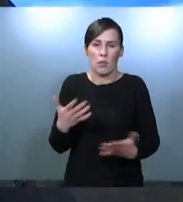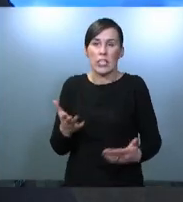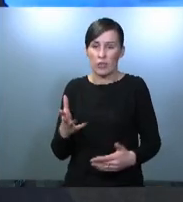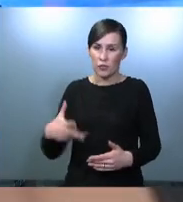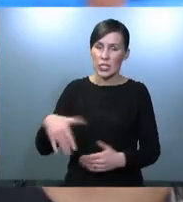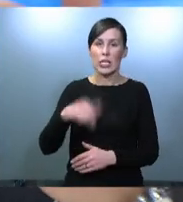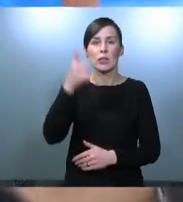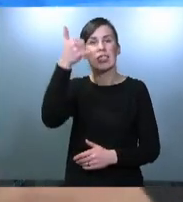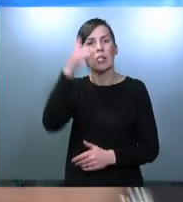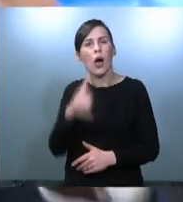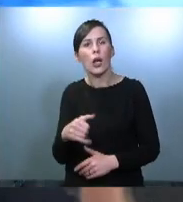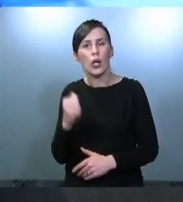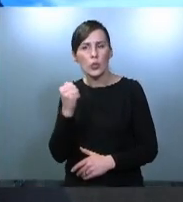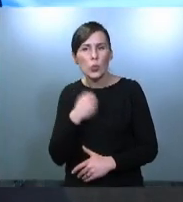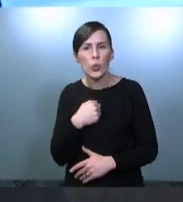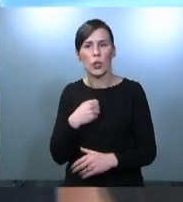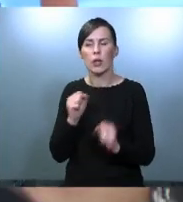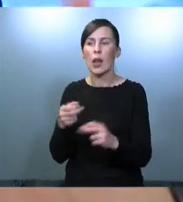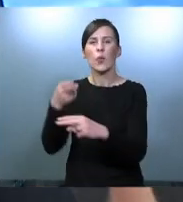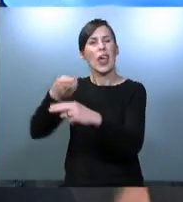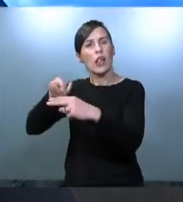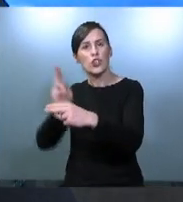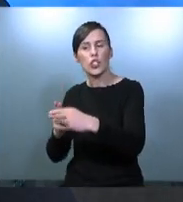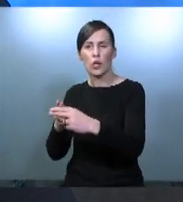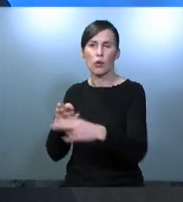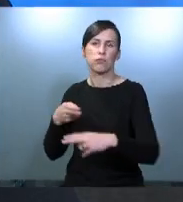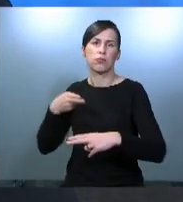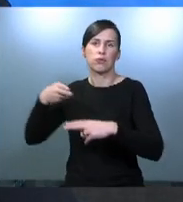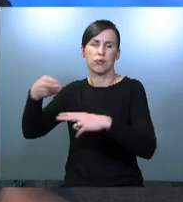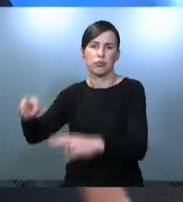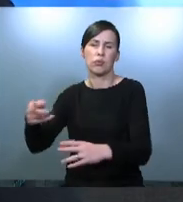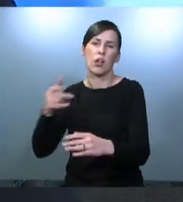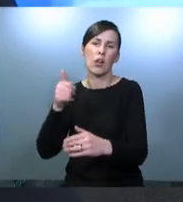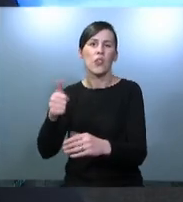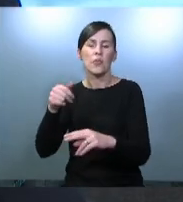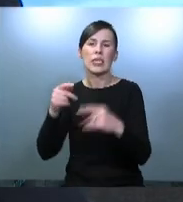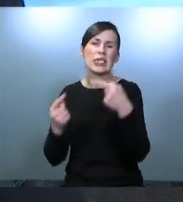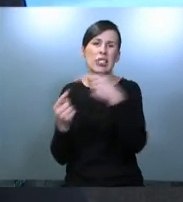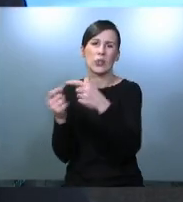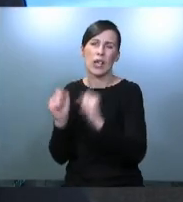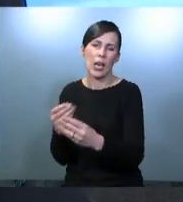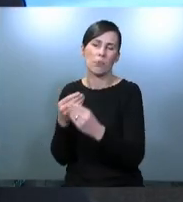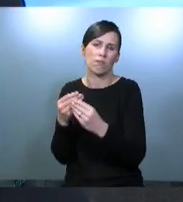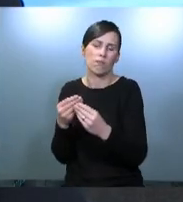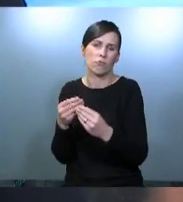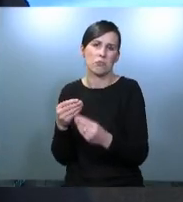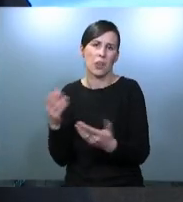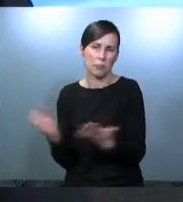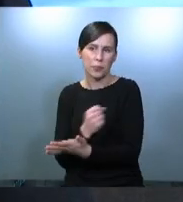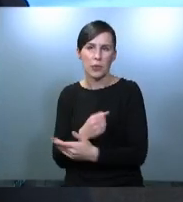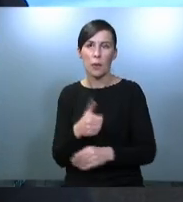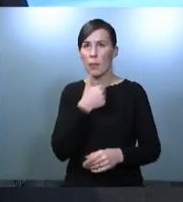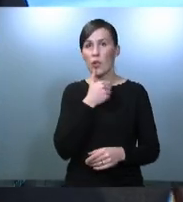Vėjo Baltiką, reikalinga spręsti geležinkelių privažiavimą ir kalbėti su investitoriais, ir pavyzdys labai geras, Kauno rajonas